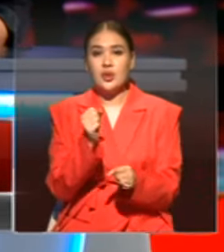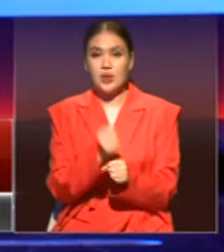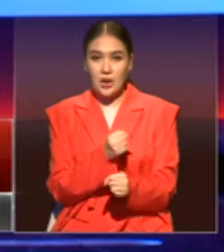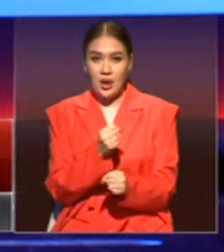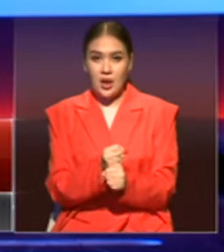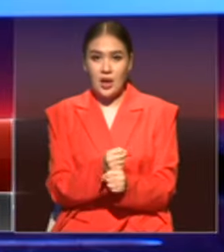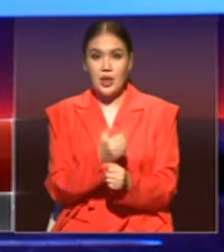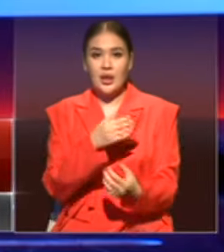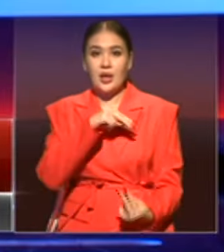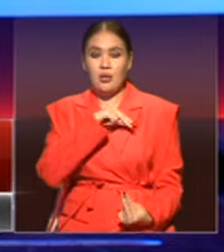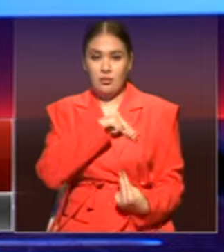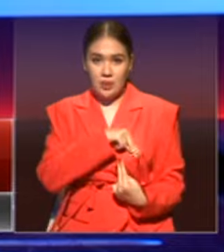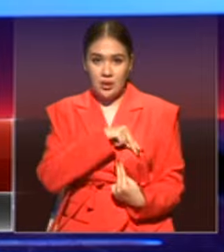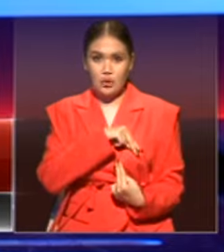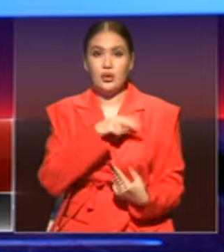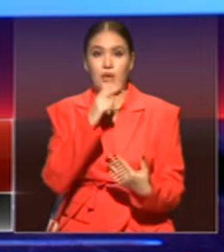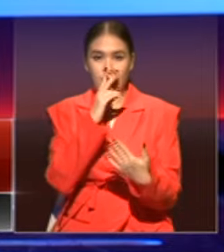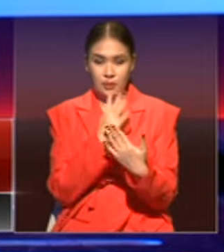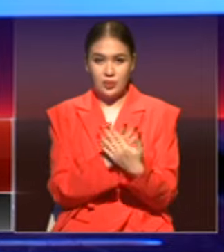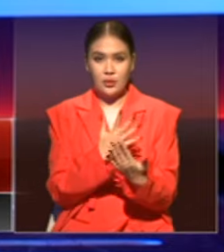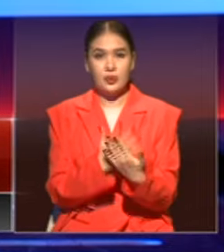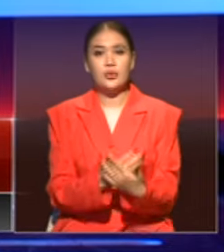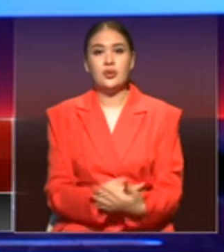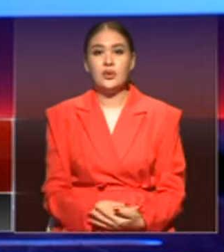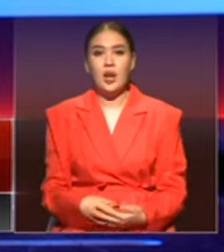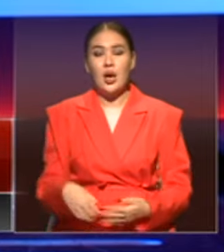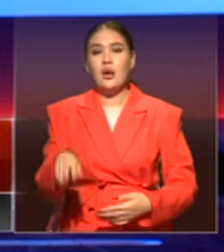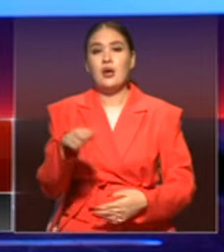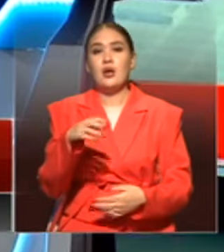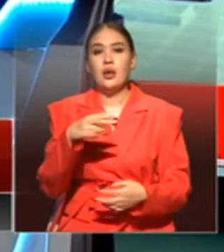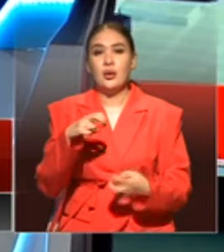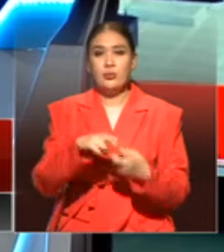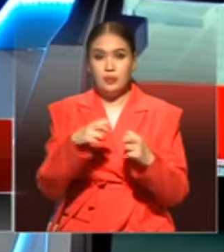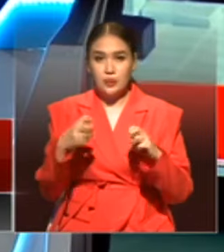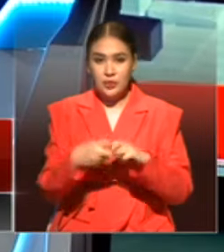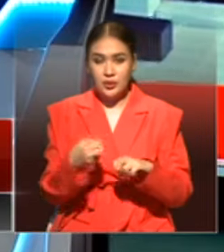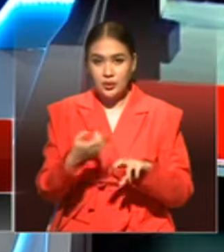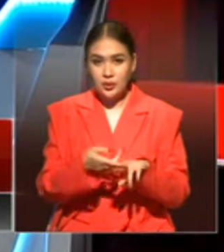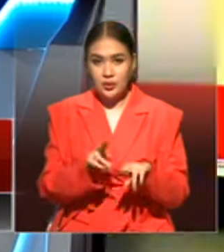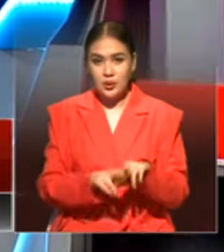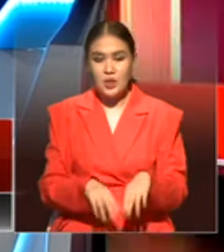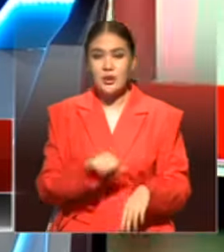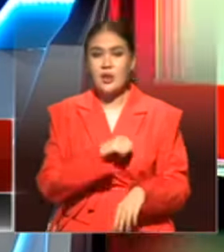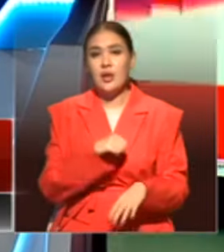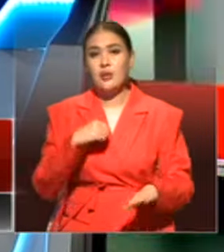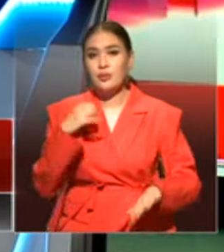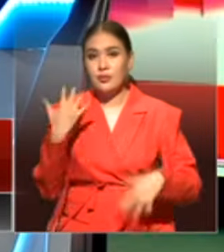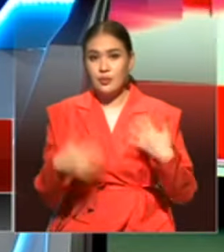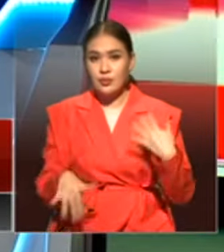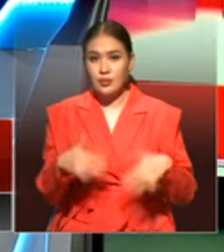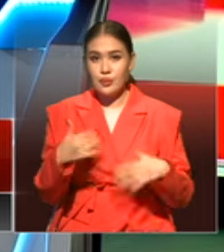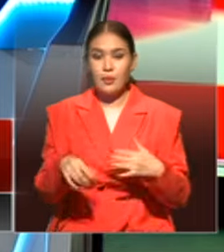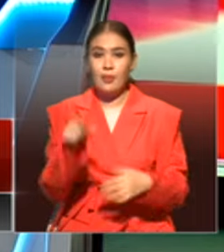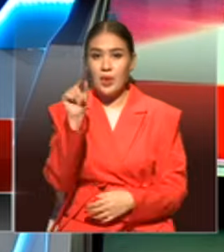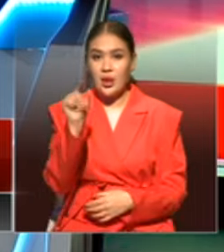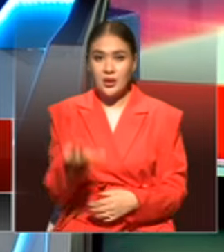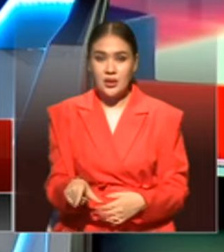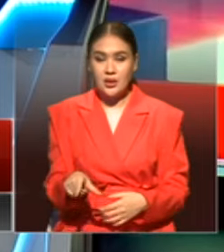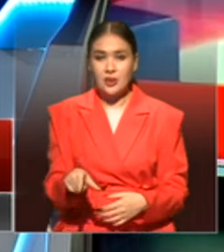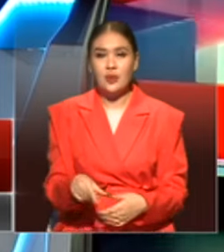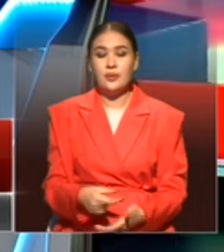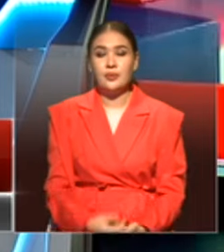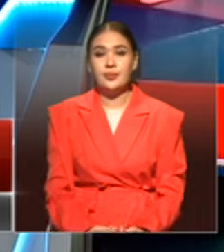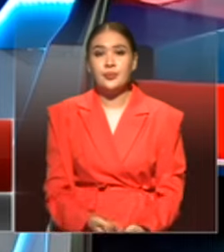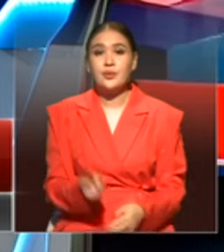сіздердің еңбектеріңізді ақтайды ма мысалы? Өзіндік құны сол мәселе сонда, өзіндік құны өте төмен болып тұр нарықтағы пластиковый бутылкалардың.